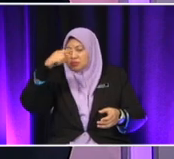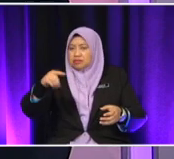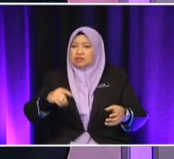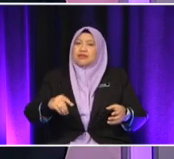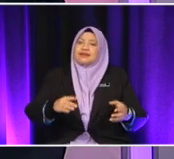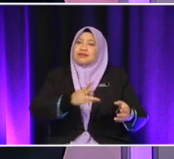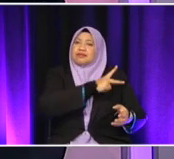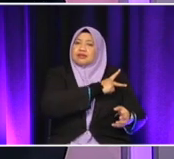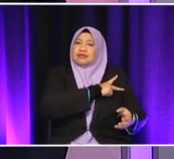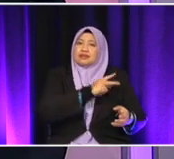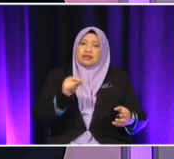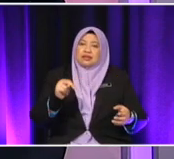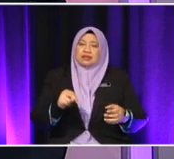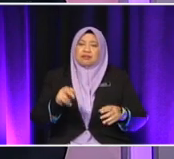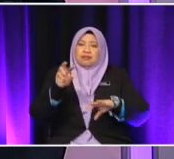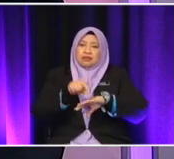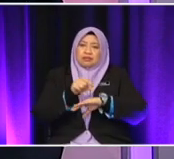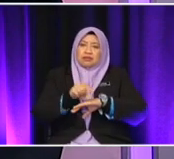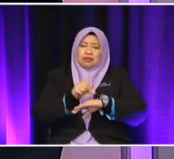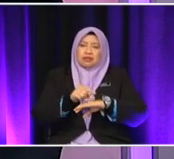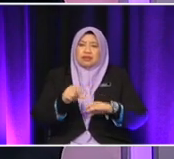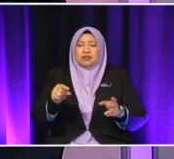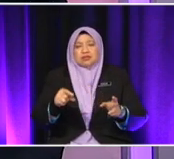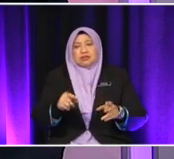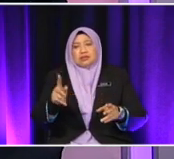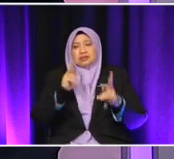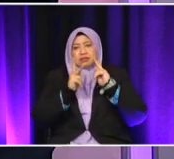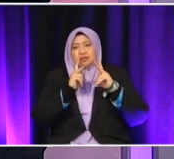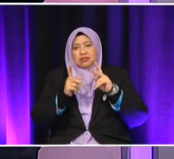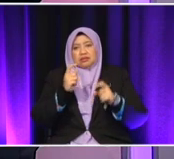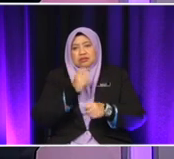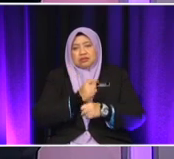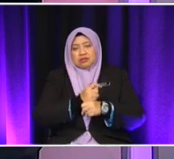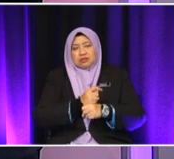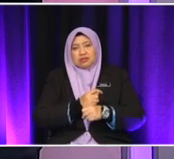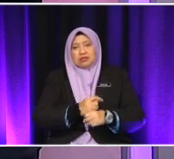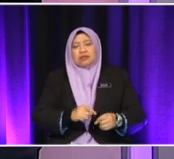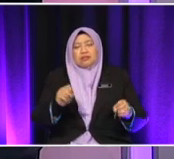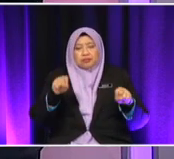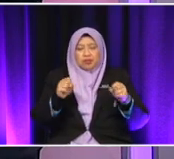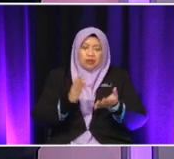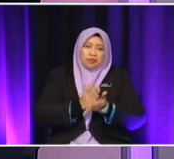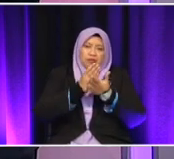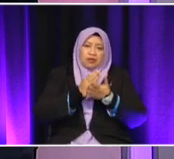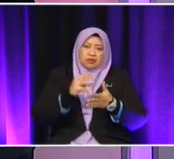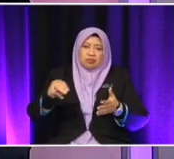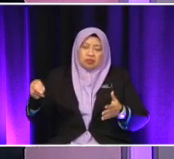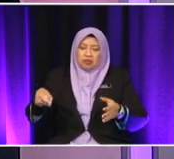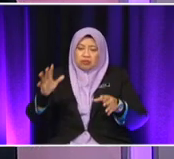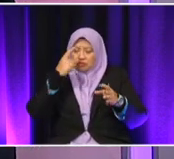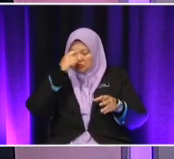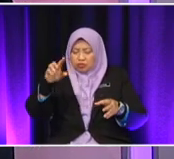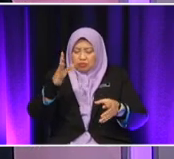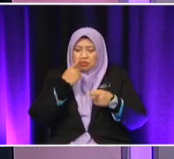grade tugas penanya boleh membantu calo untuk menjawab soal Lan dengan lebih teratur dan